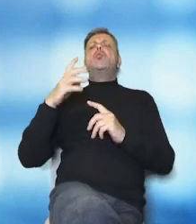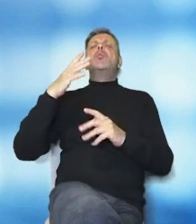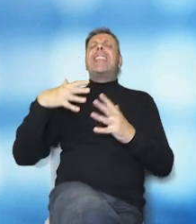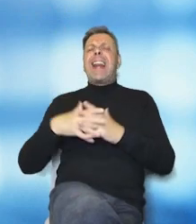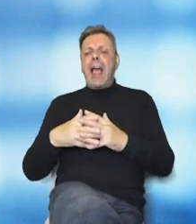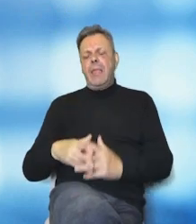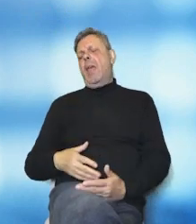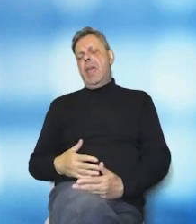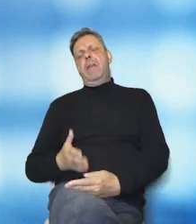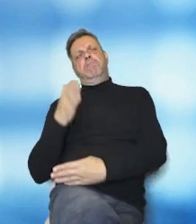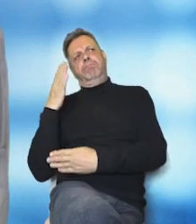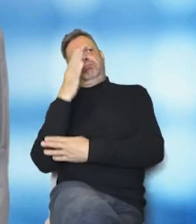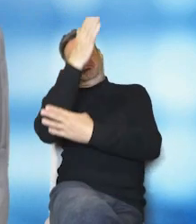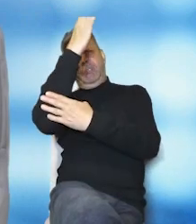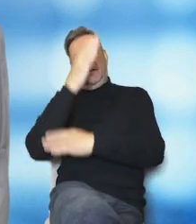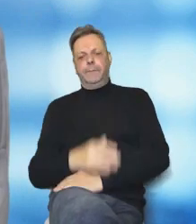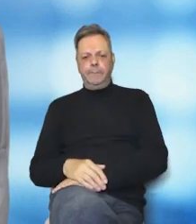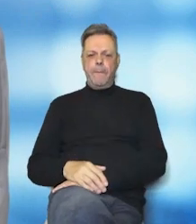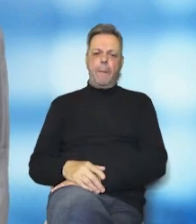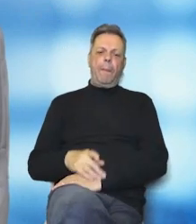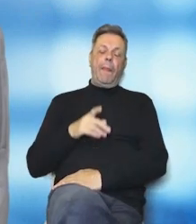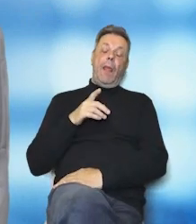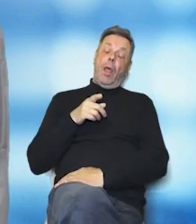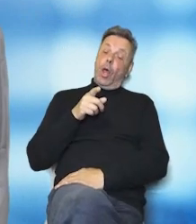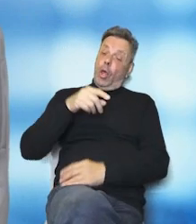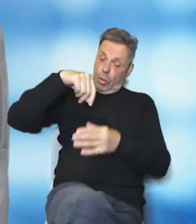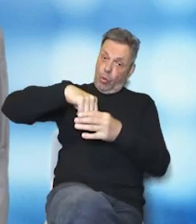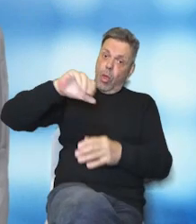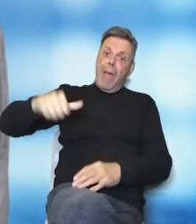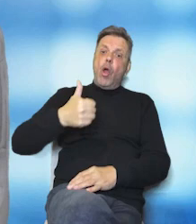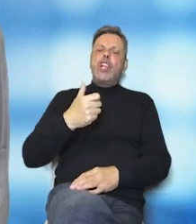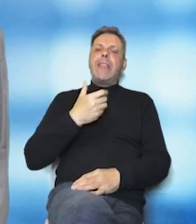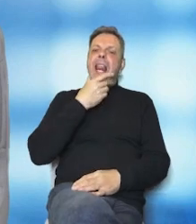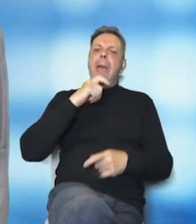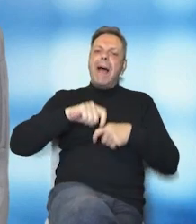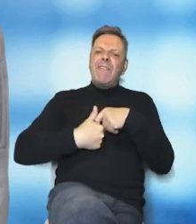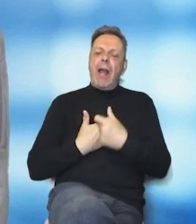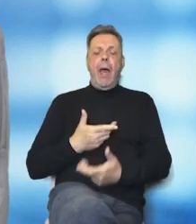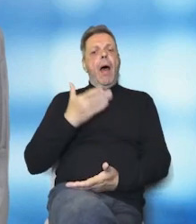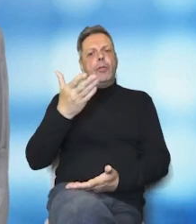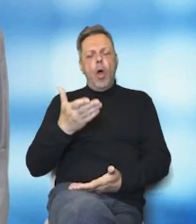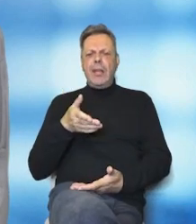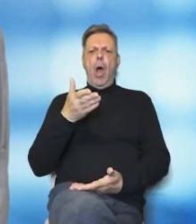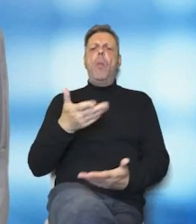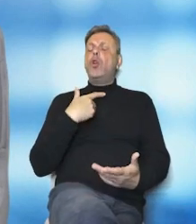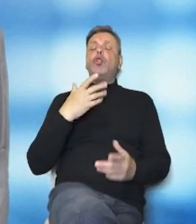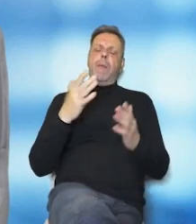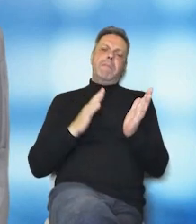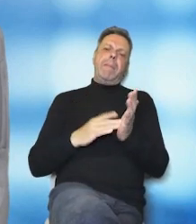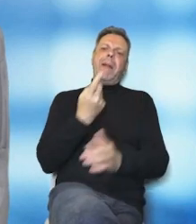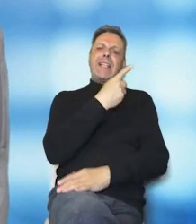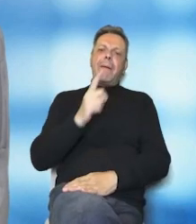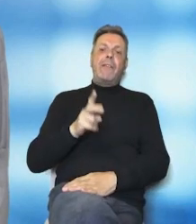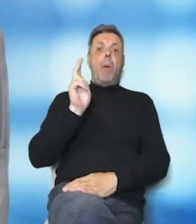u svoju avanturu. U toj pustolovini ima još jedna krasna stvar, a to je da će se ono što inače je zabranjeno moći